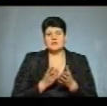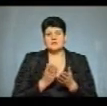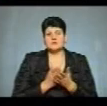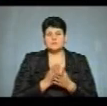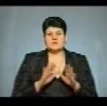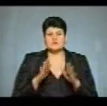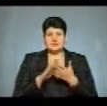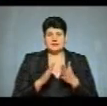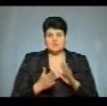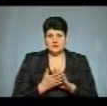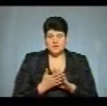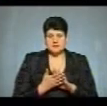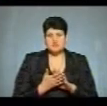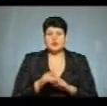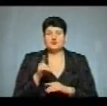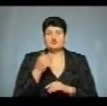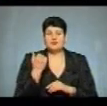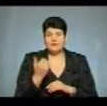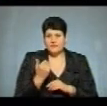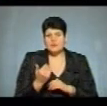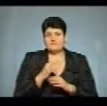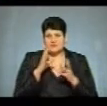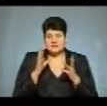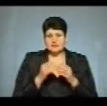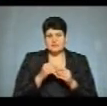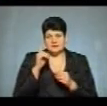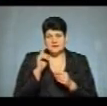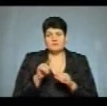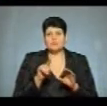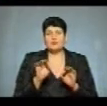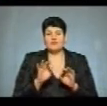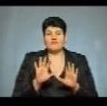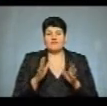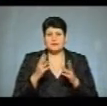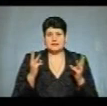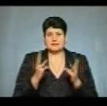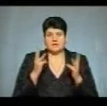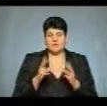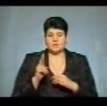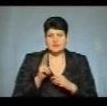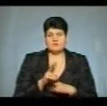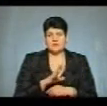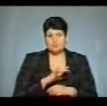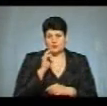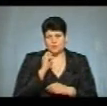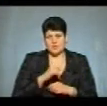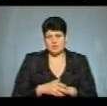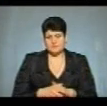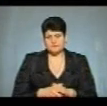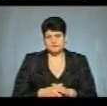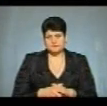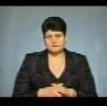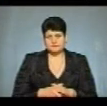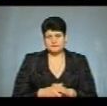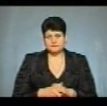Пане Ігоре, розкажіть, будь ласка, що вам загалом відомо про випадки загоряння тролейбусів, які траплялися в Україні? Ну,